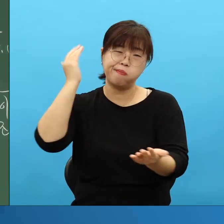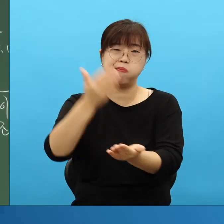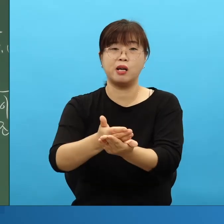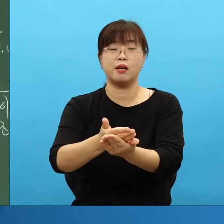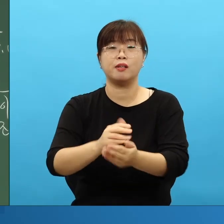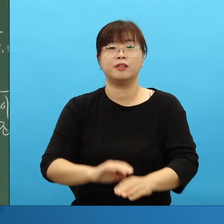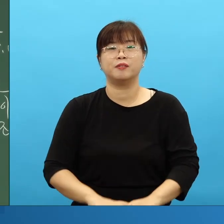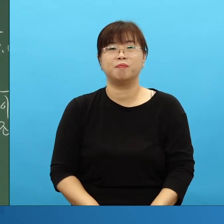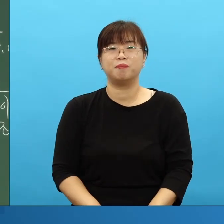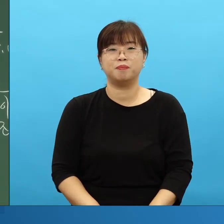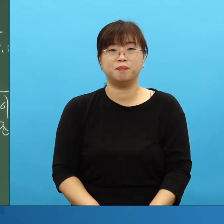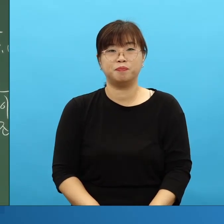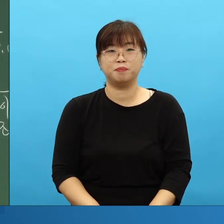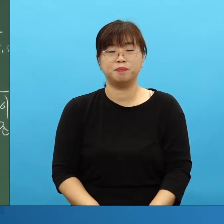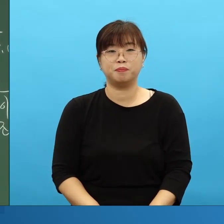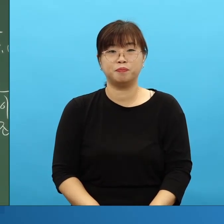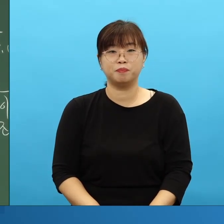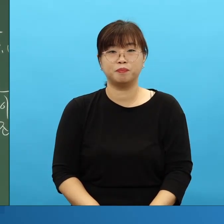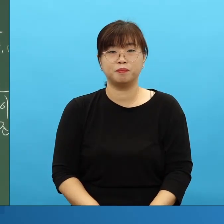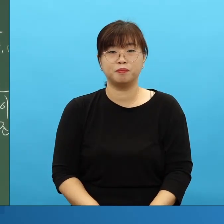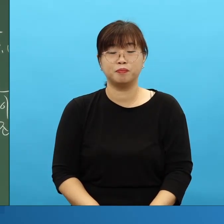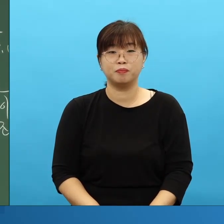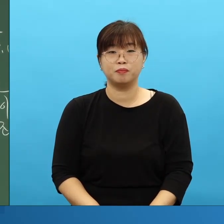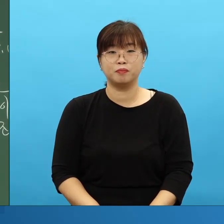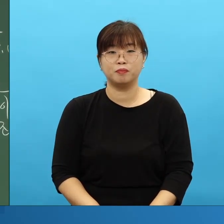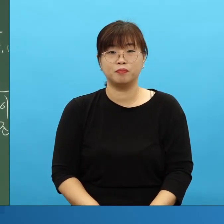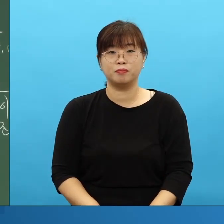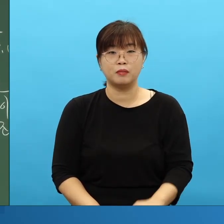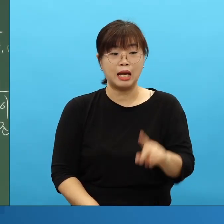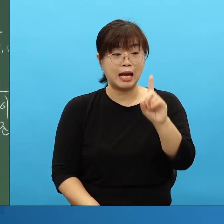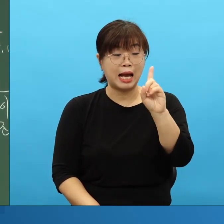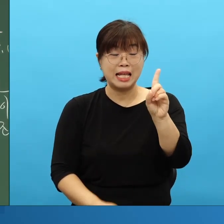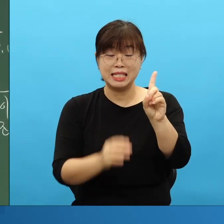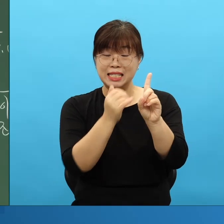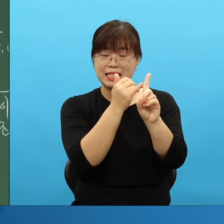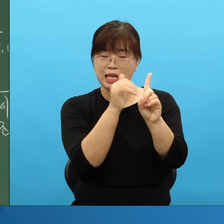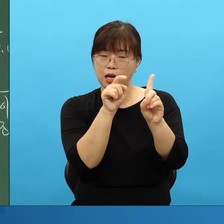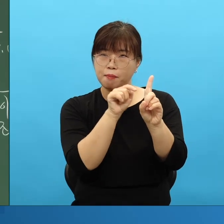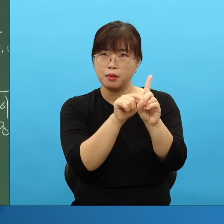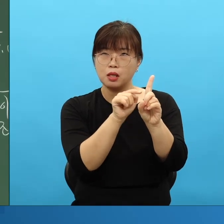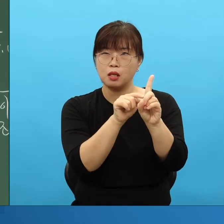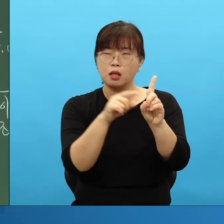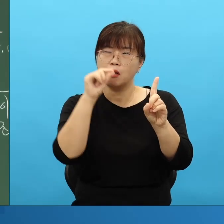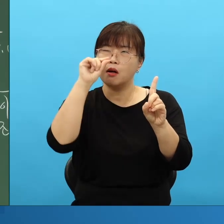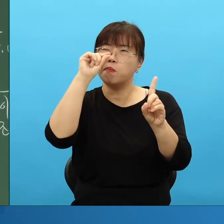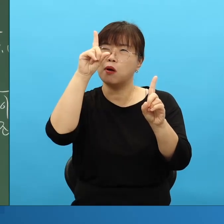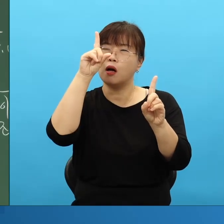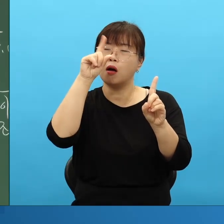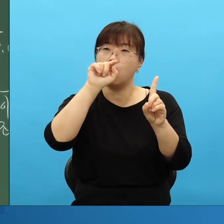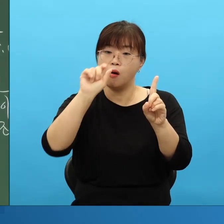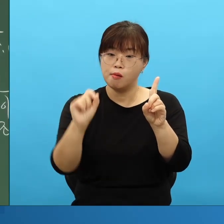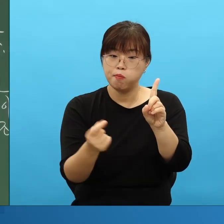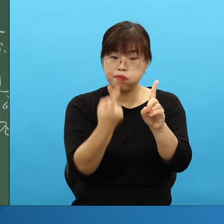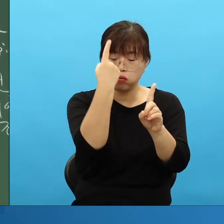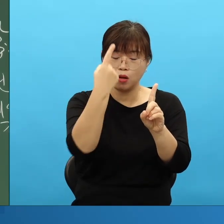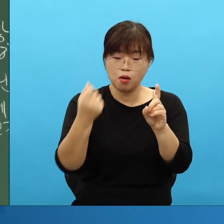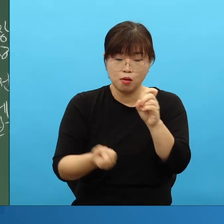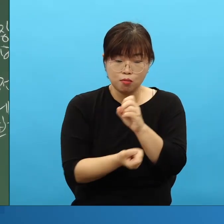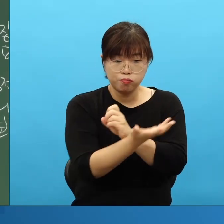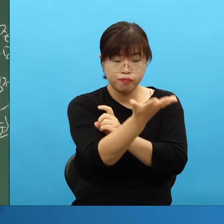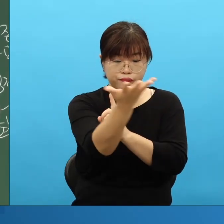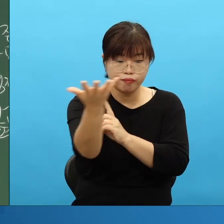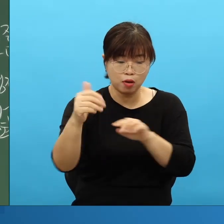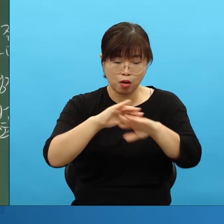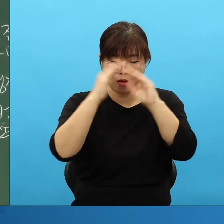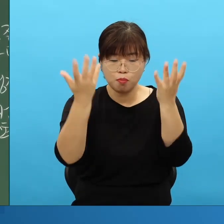그러니까 한 명이 응답받는데 그래요. And that's what happens even if just one person comes to receive. 왜냐하면 세계를